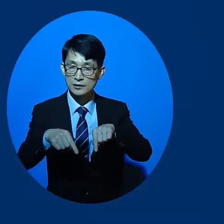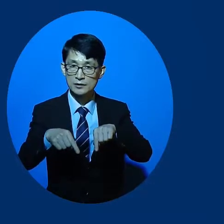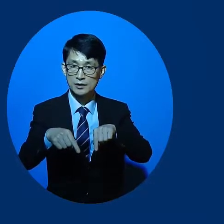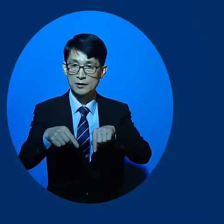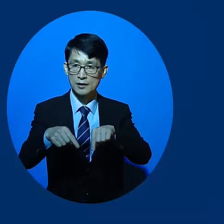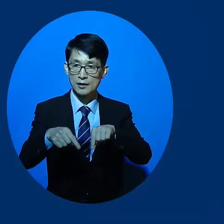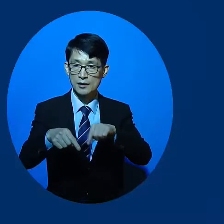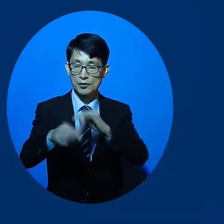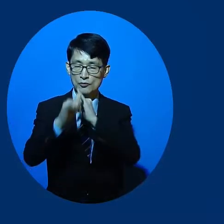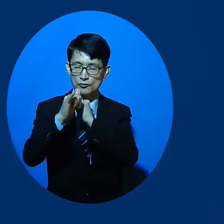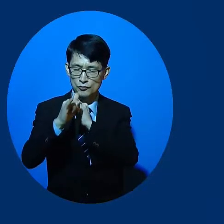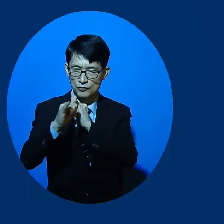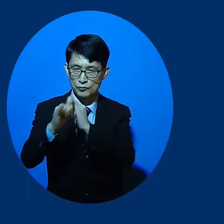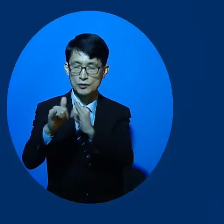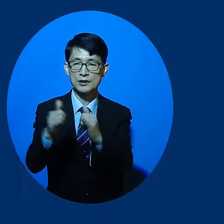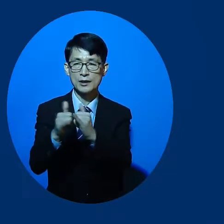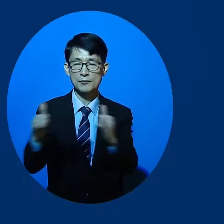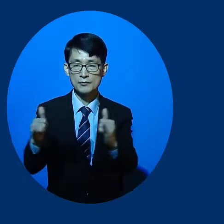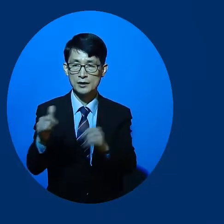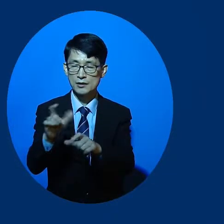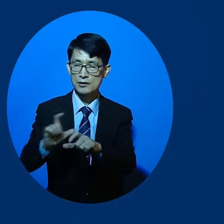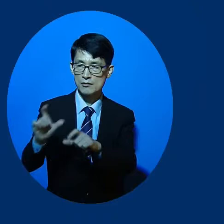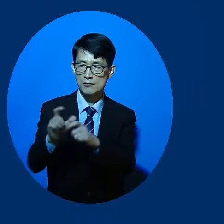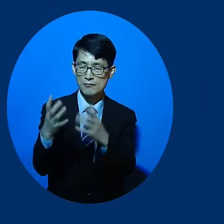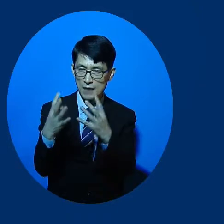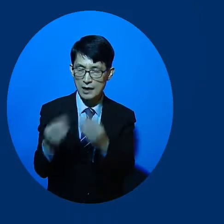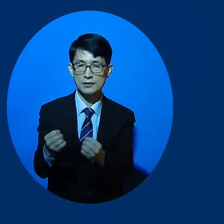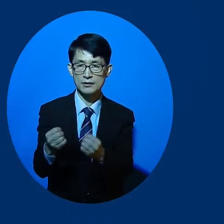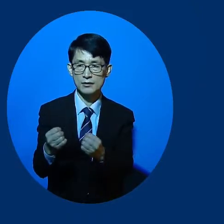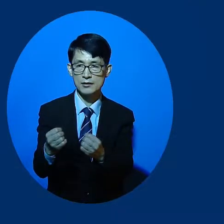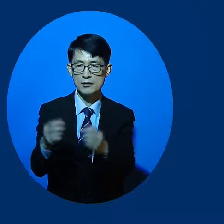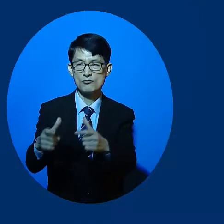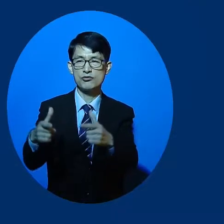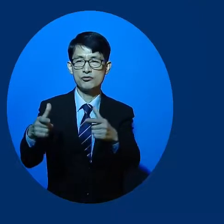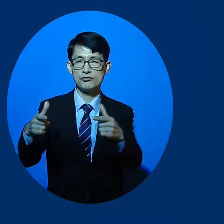우수한 인력을 확보하기 위한 노력을 해야 됩니다.